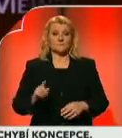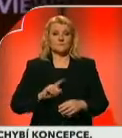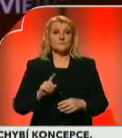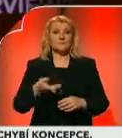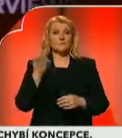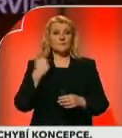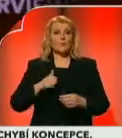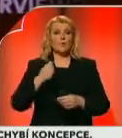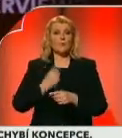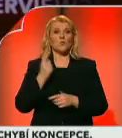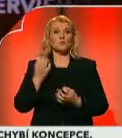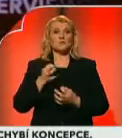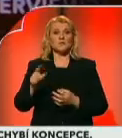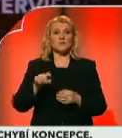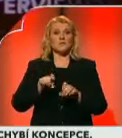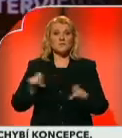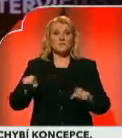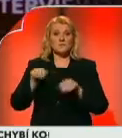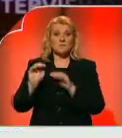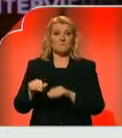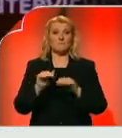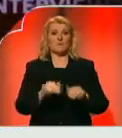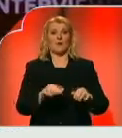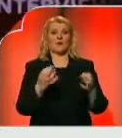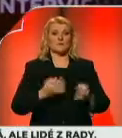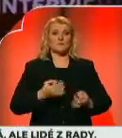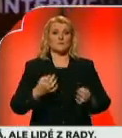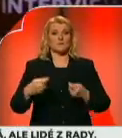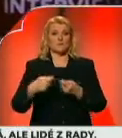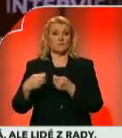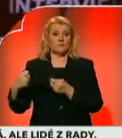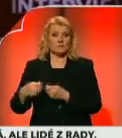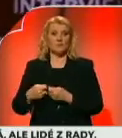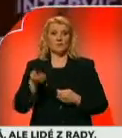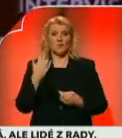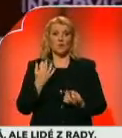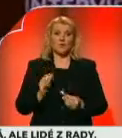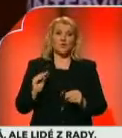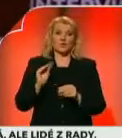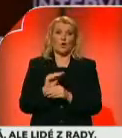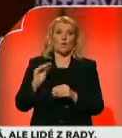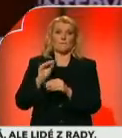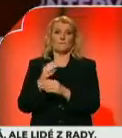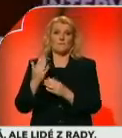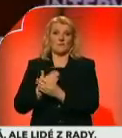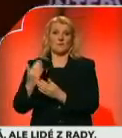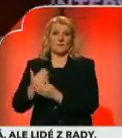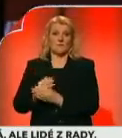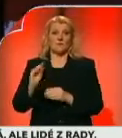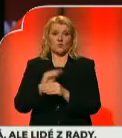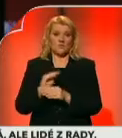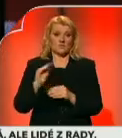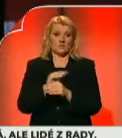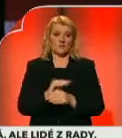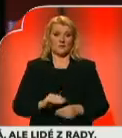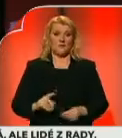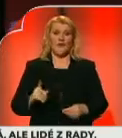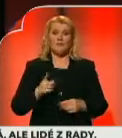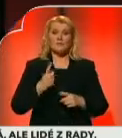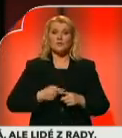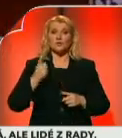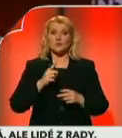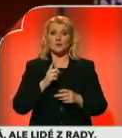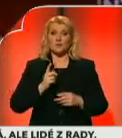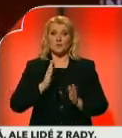na určité firmy, na určitý počet, tam se to znásobilo, docházelo k nejrůznějším dodatkům. samozřejmě, že to bylo dobře vymyšlené, ale korektní to nebylo, pane